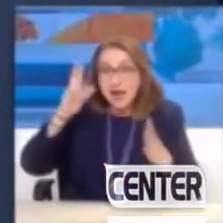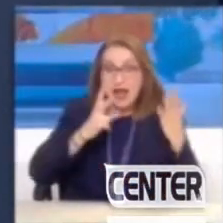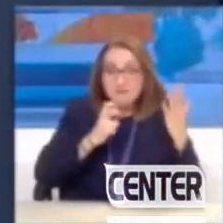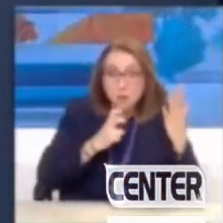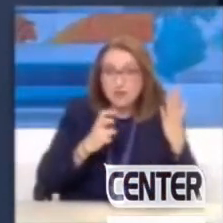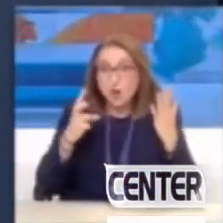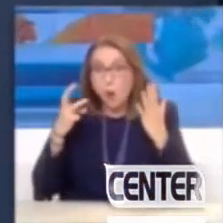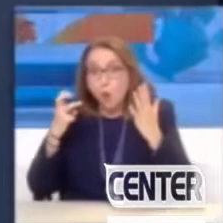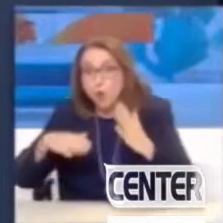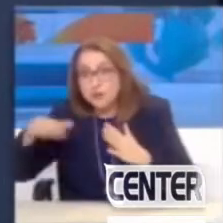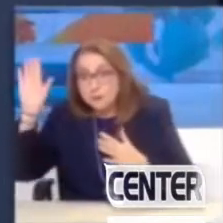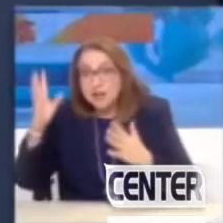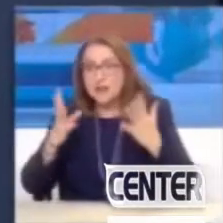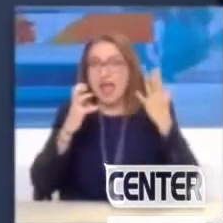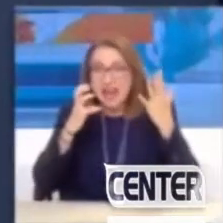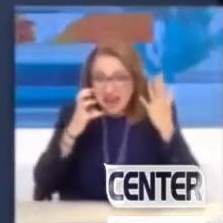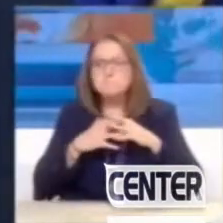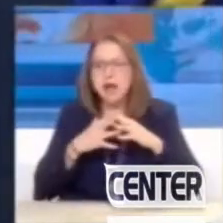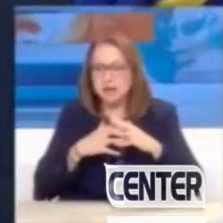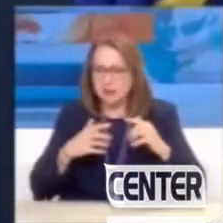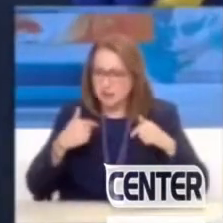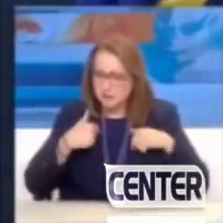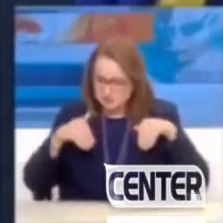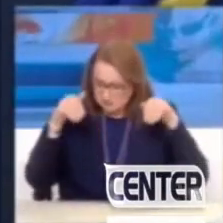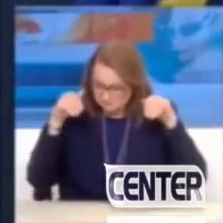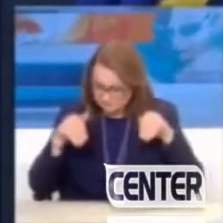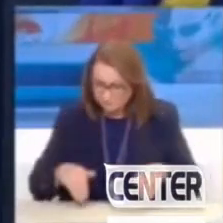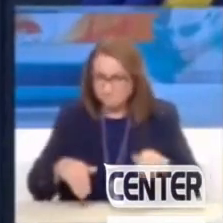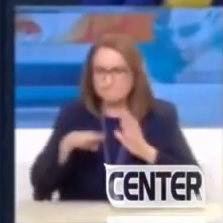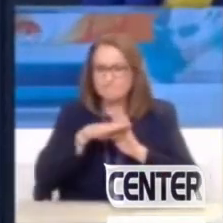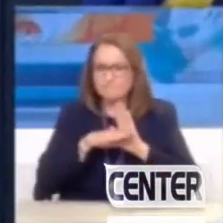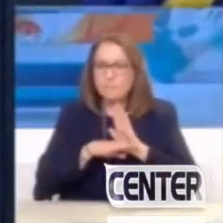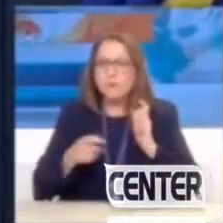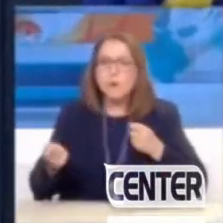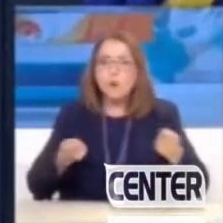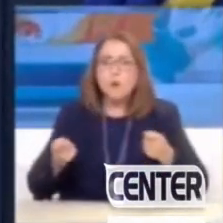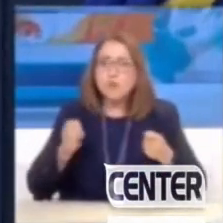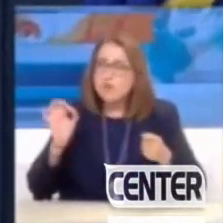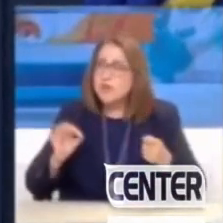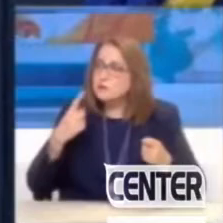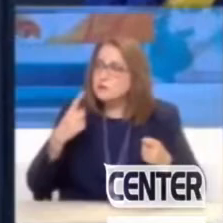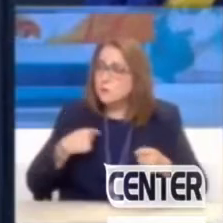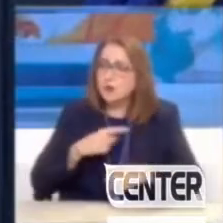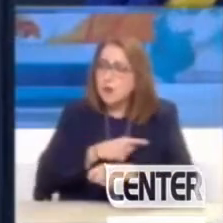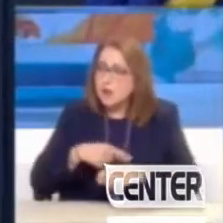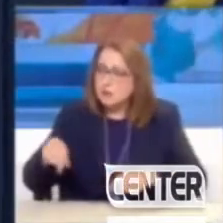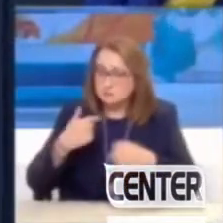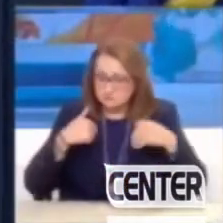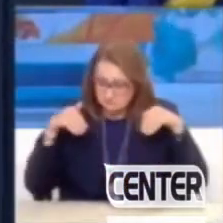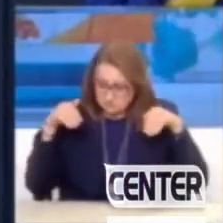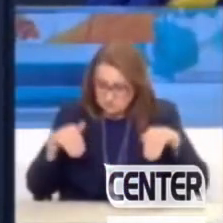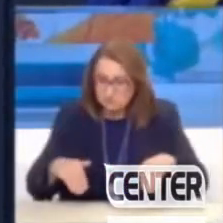περισσότερο και των 90 ακόμα περισσότερο. Νέα μέτρα περιορισμού των μετακινήσεων ανακοίνωσε ο Υπουργός